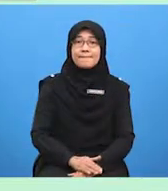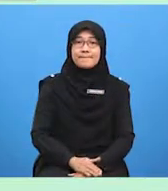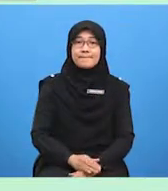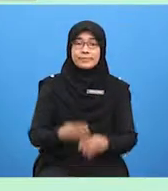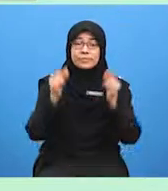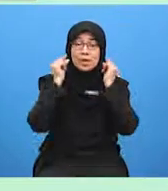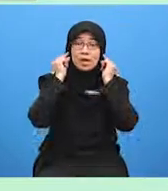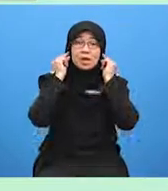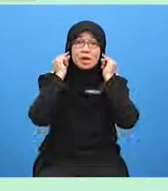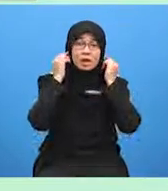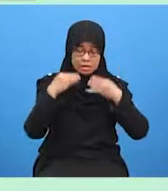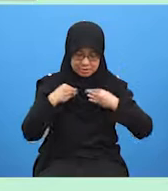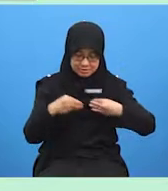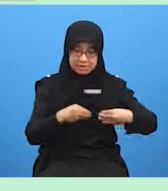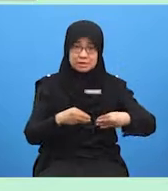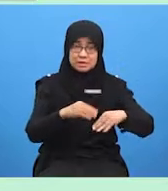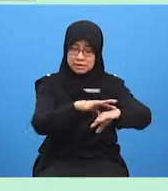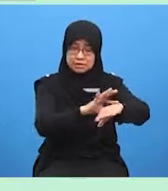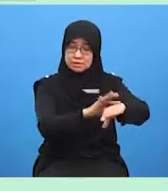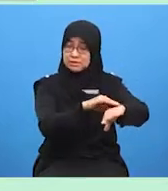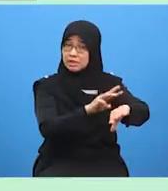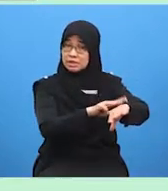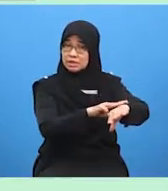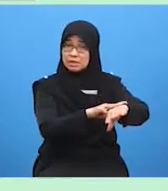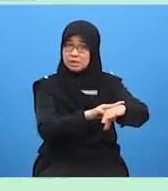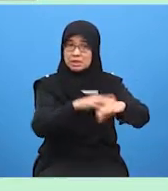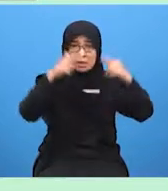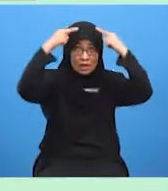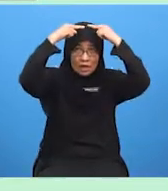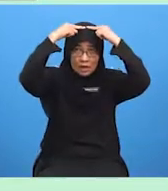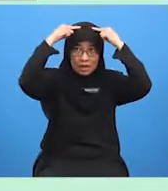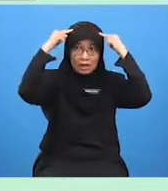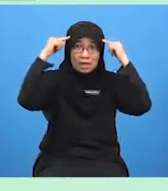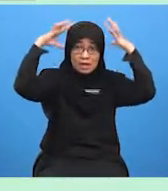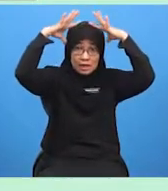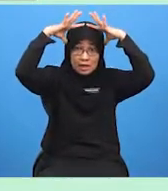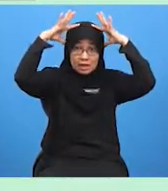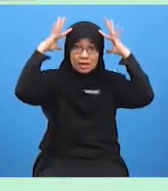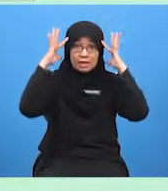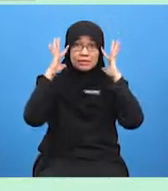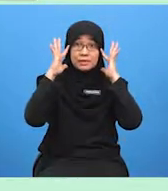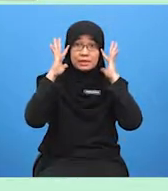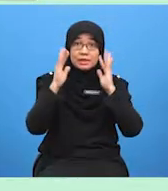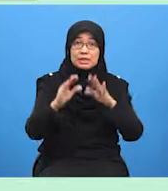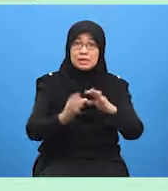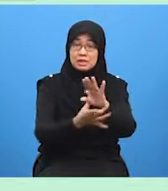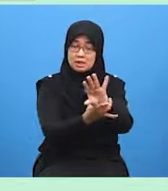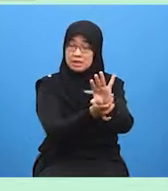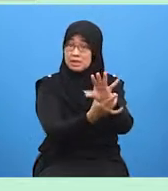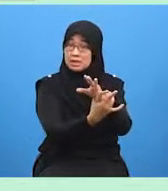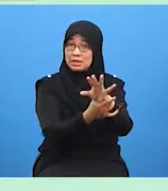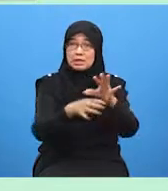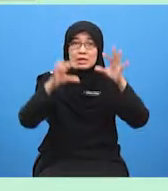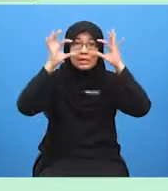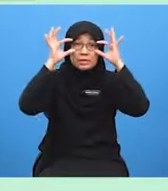Aksesori pula terdiri daripada jam tangan, headband yang dipakai oleh pengawas sekolah, gelang,